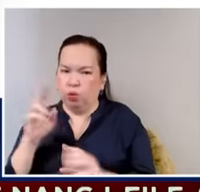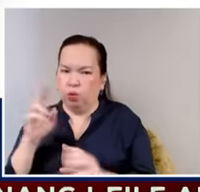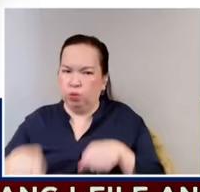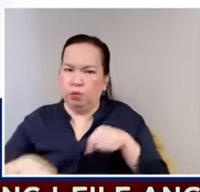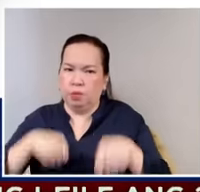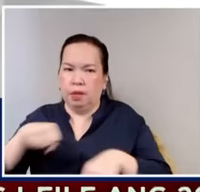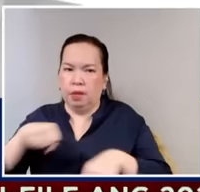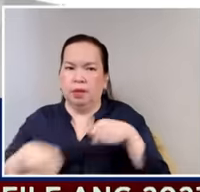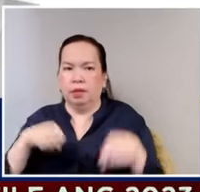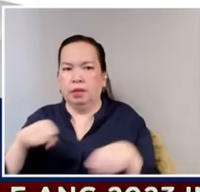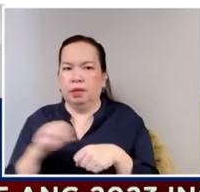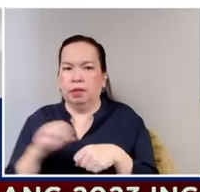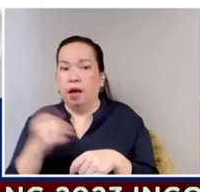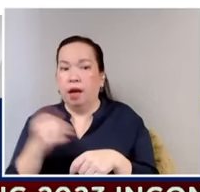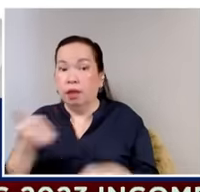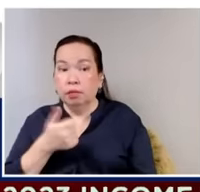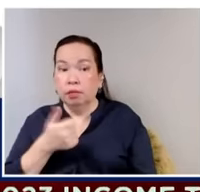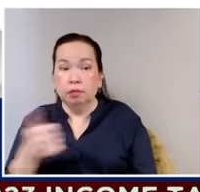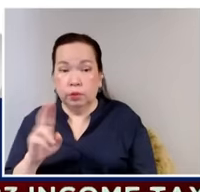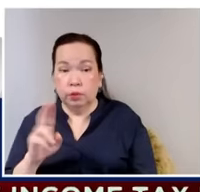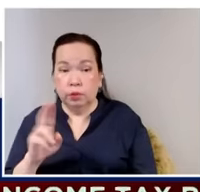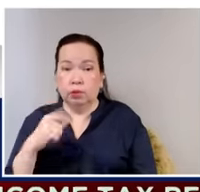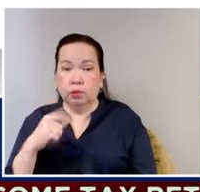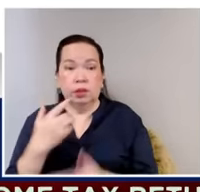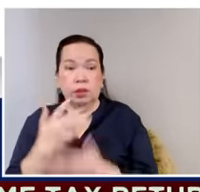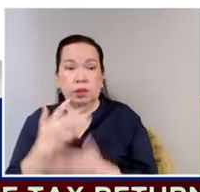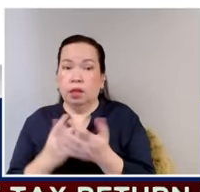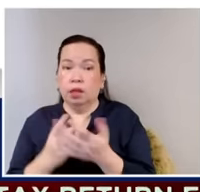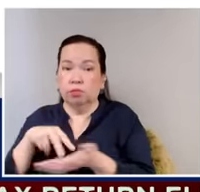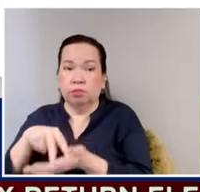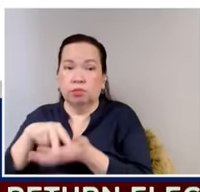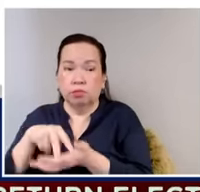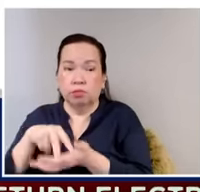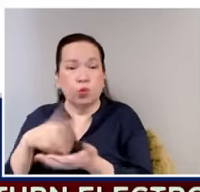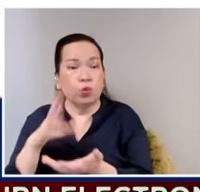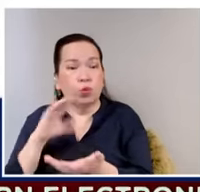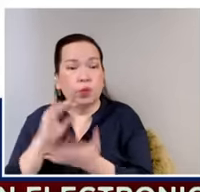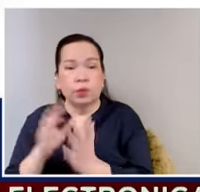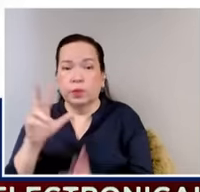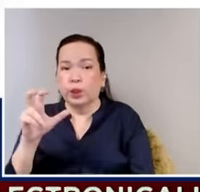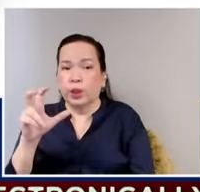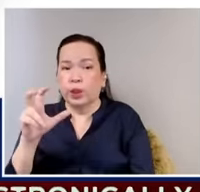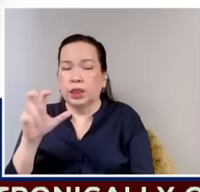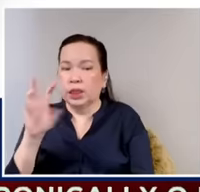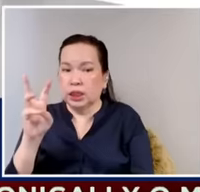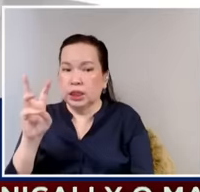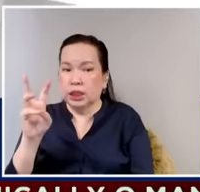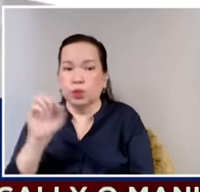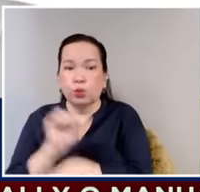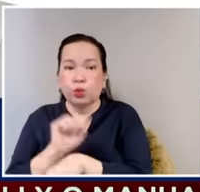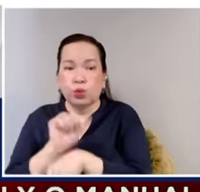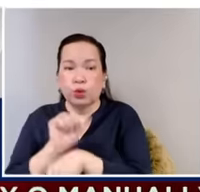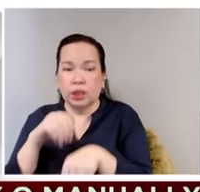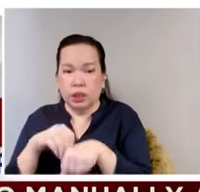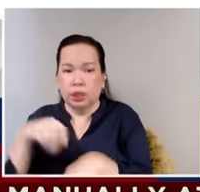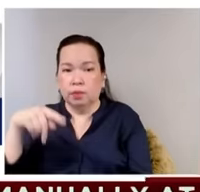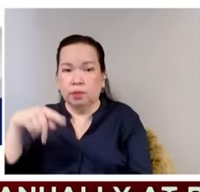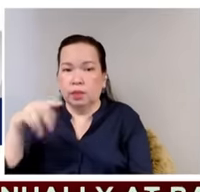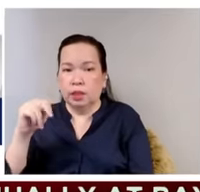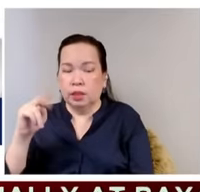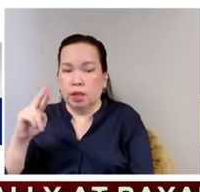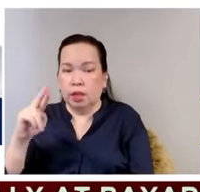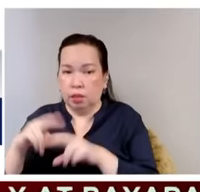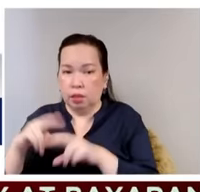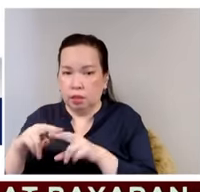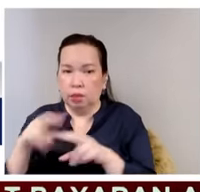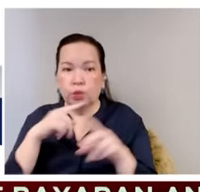mga pasahero, mawawalan din ng trabaho ang 306 na empleyado ng PNR. So yung mga minimum wage earners,